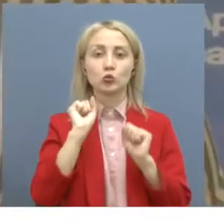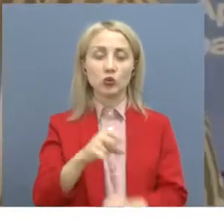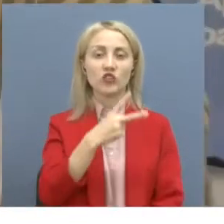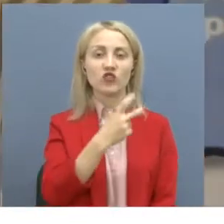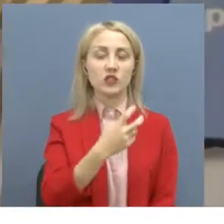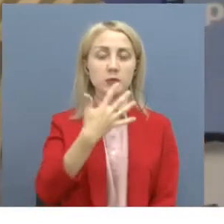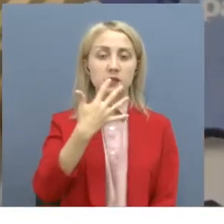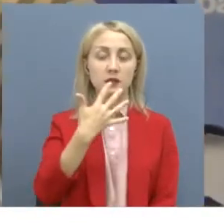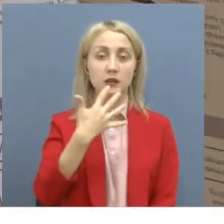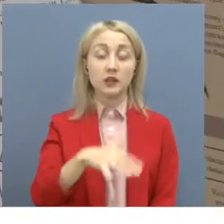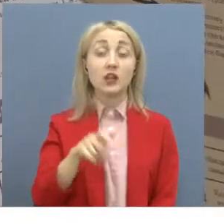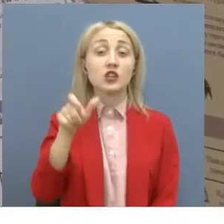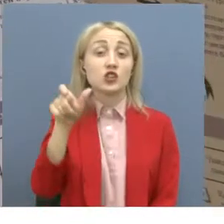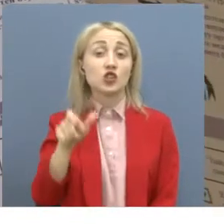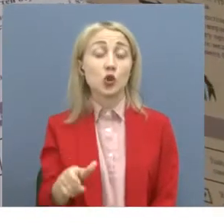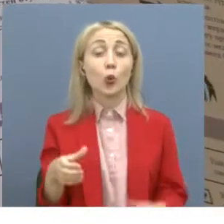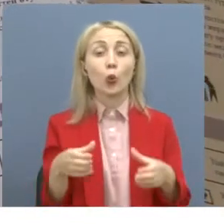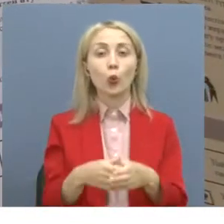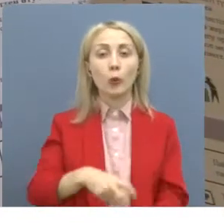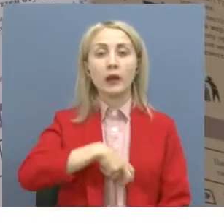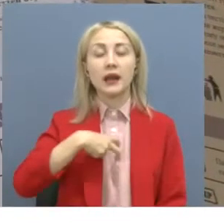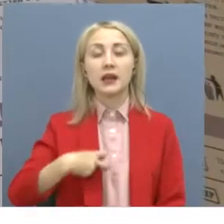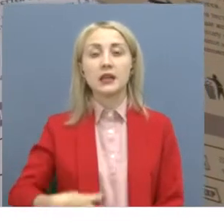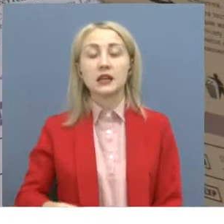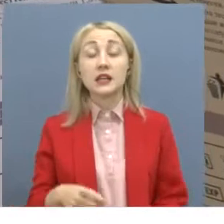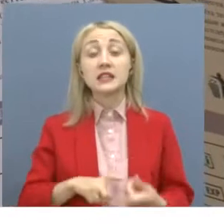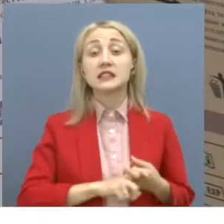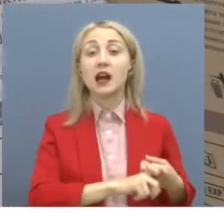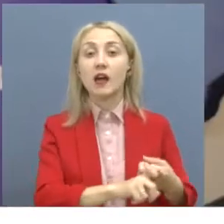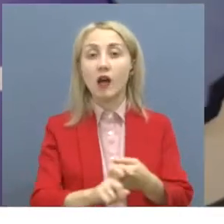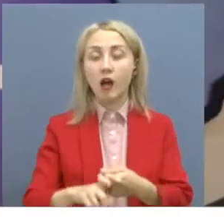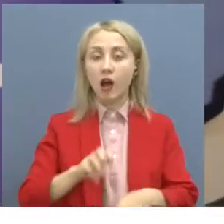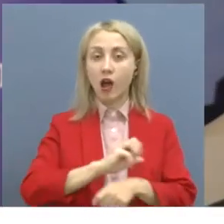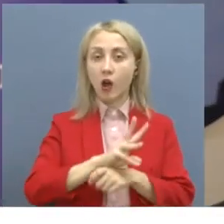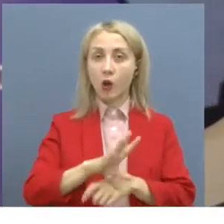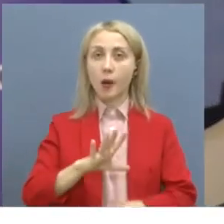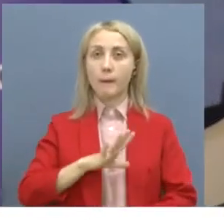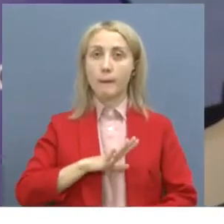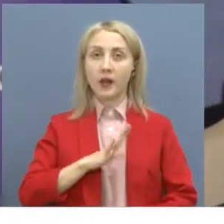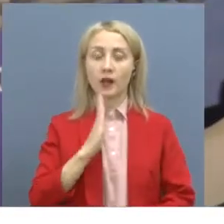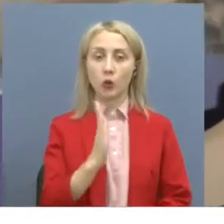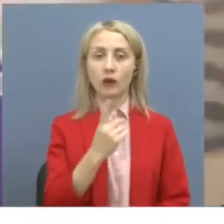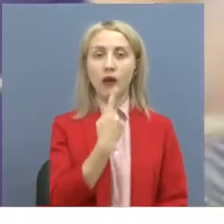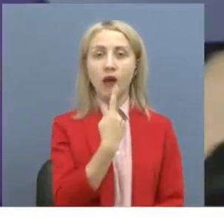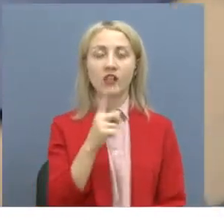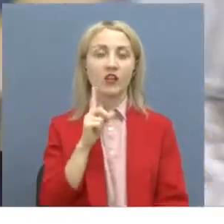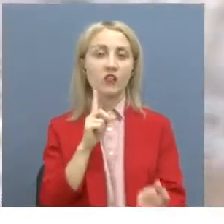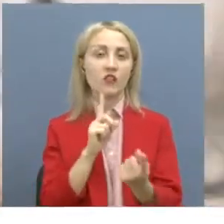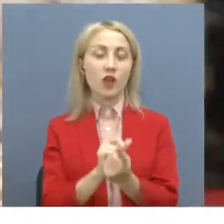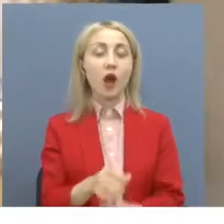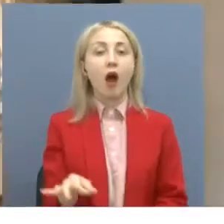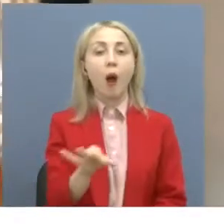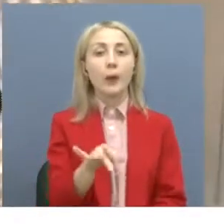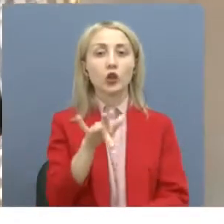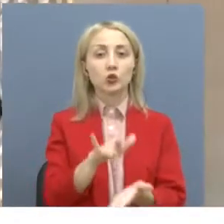байланысты жобаға қатысты жиын әзірге тек облыстық психикалық денсаулық орталығында өткен. Айгүл Бекетқызы, Айгерім Сүлейменова, Павел